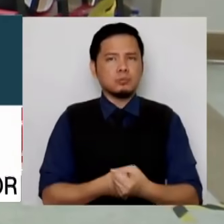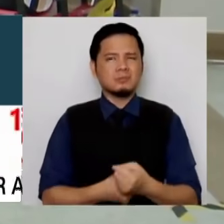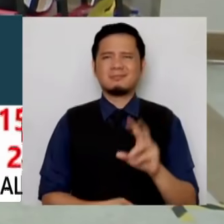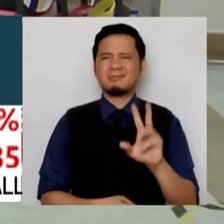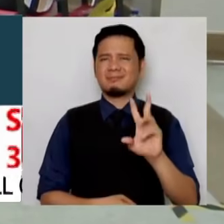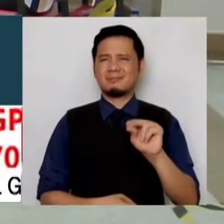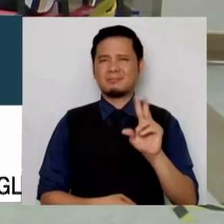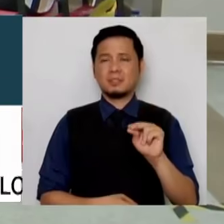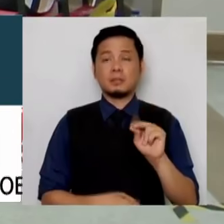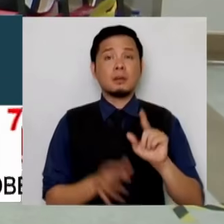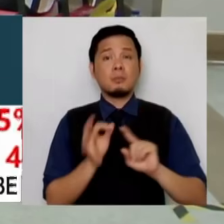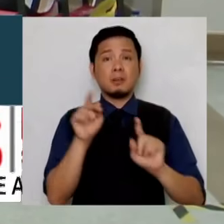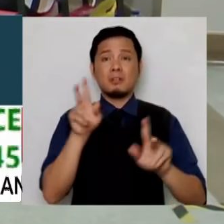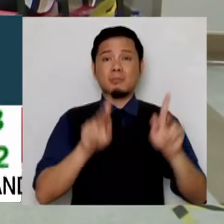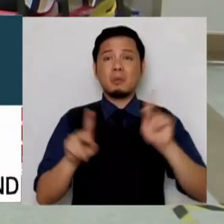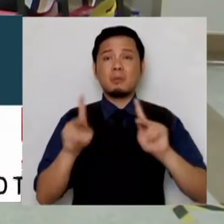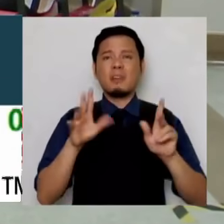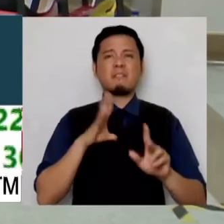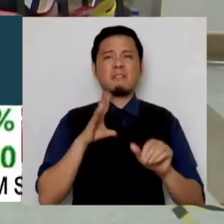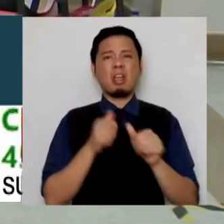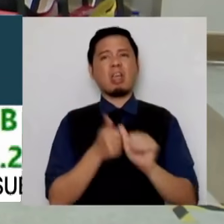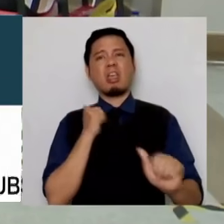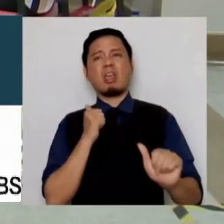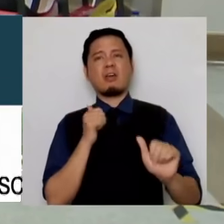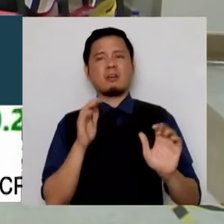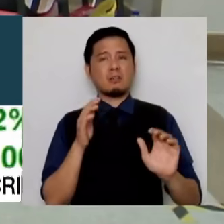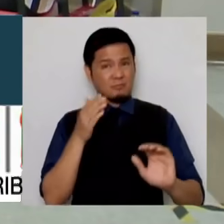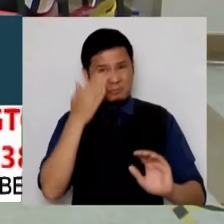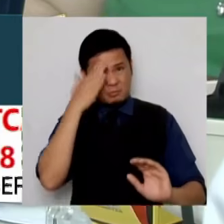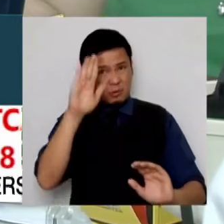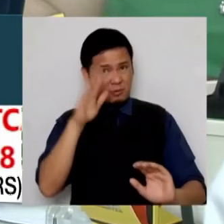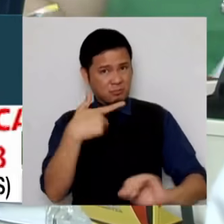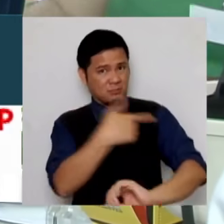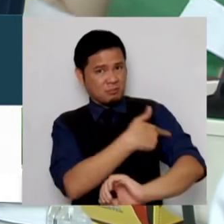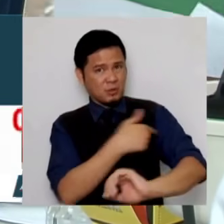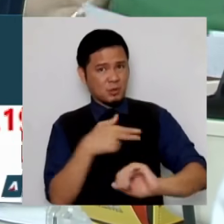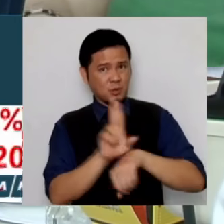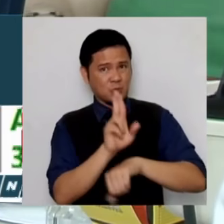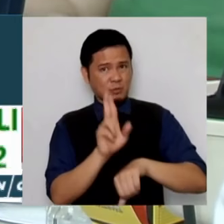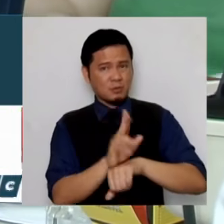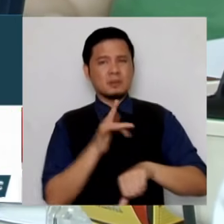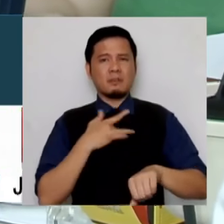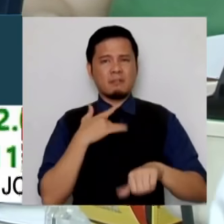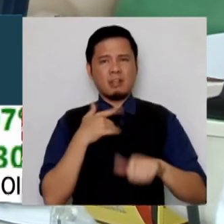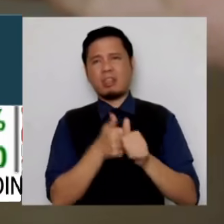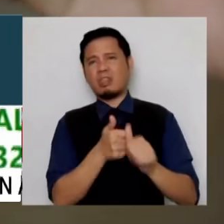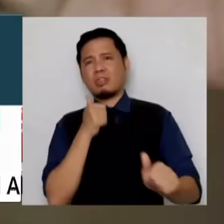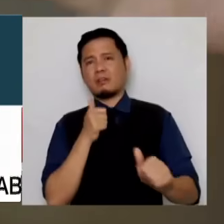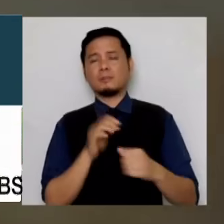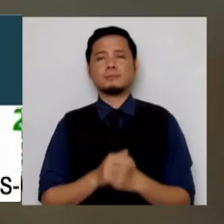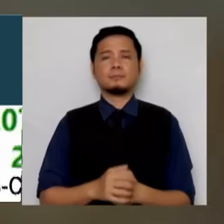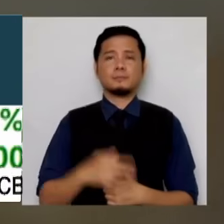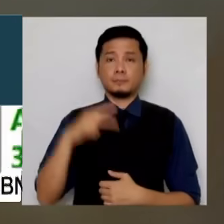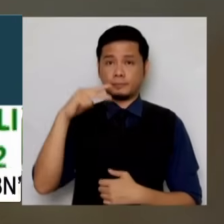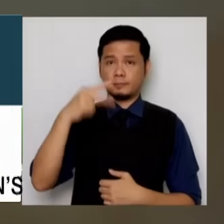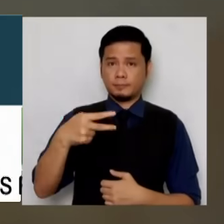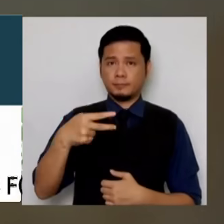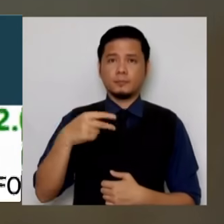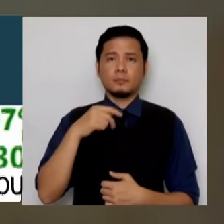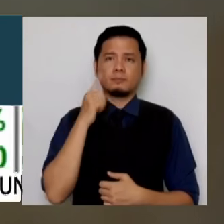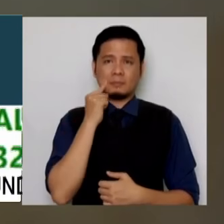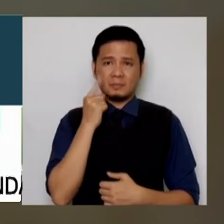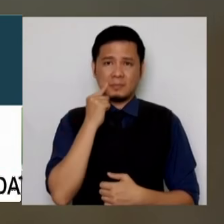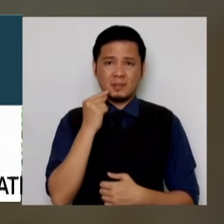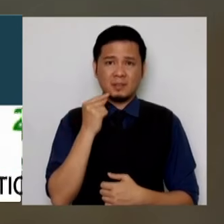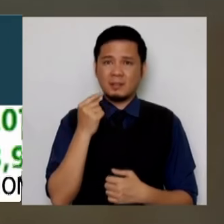magpapabakuna yung tao kung hindi nila alam kung ano yung bakunang ibabakuna sa alam. Kahit hindi po namin sabihin yan, may